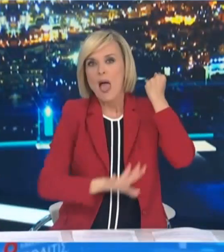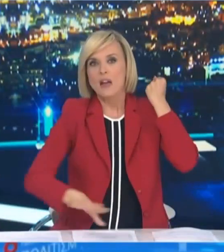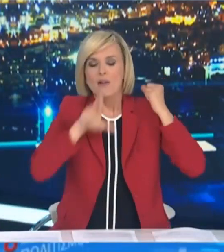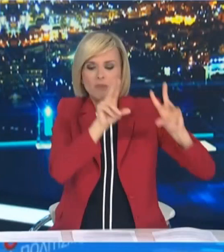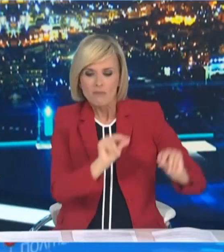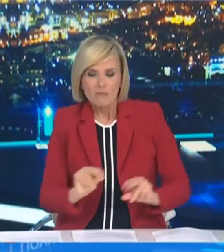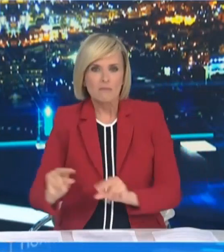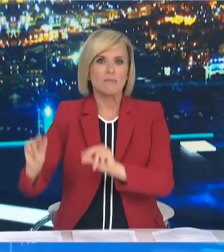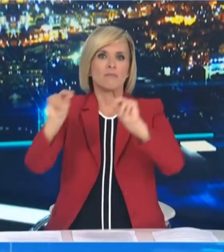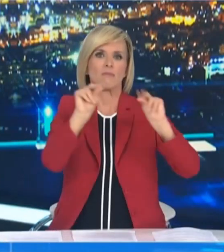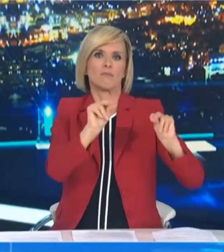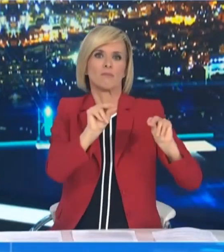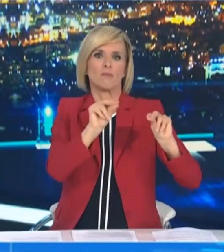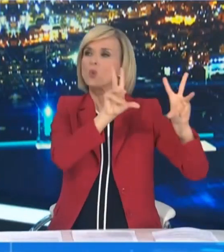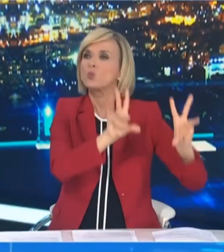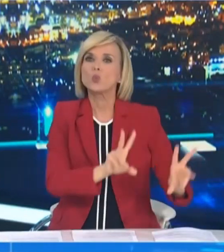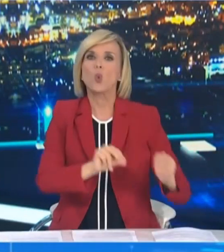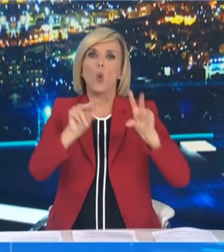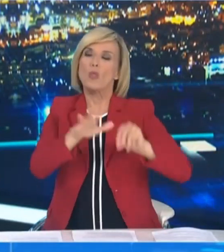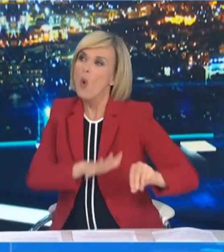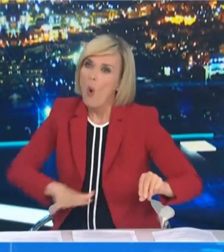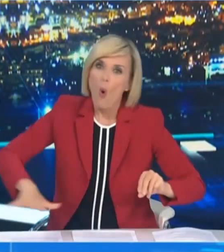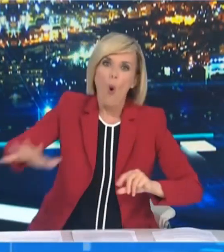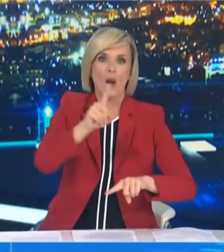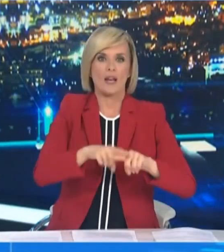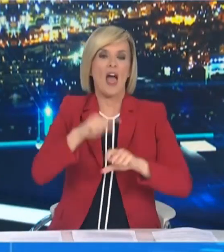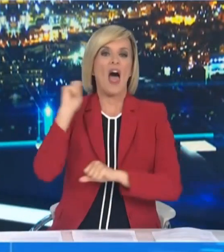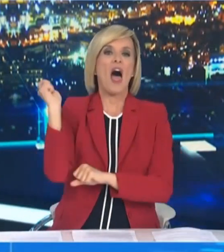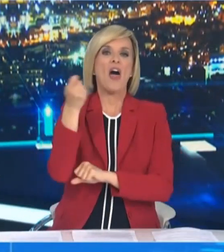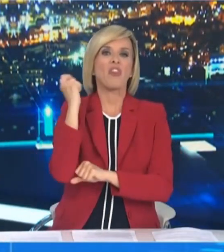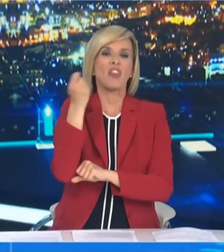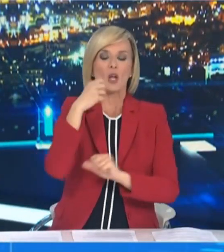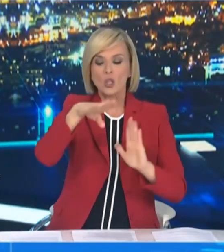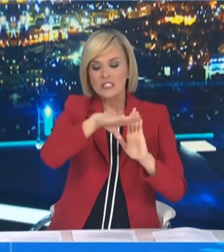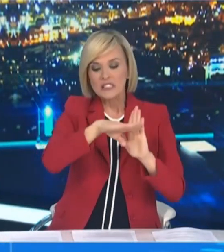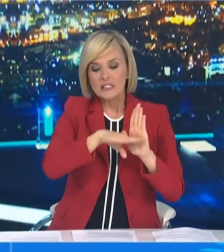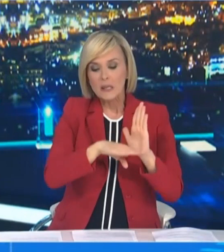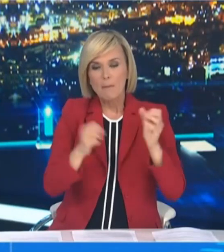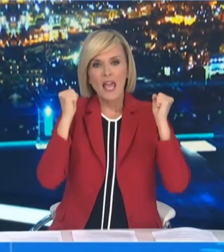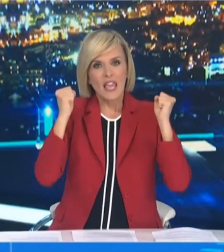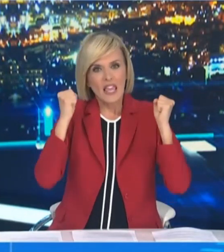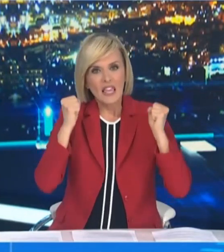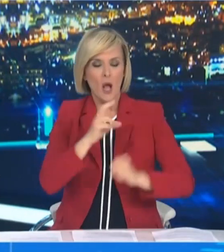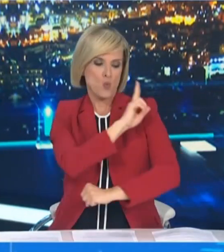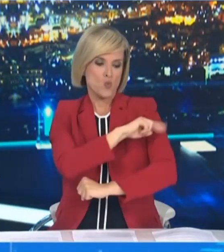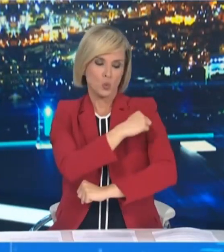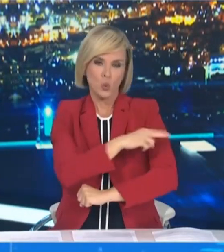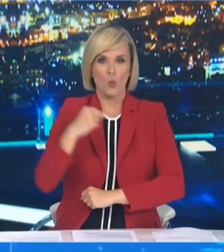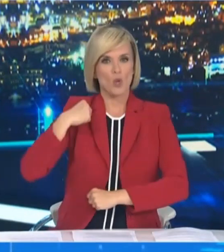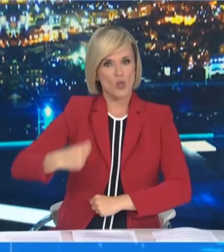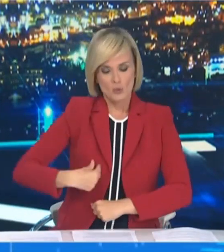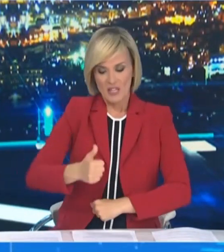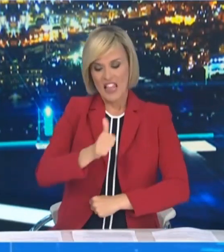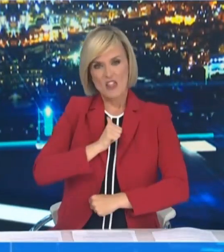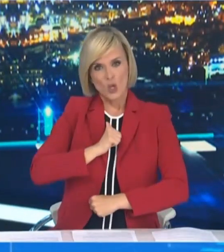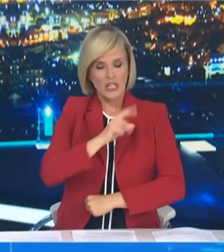σύστημα. Το σύστημα υγείας είναι ένα εθνικό. Νοσοκομεία του ΕΣΥ, ιδιωτικές κλινικές, στρατιωτικά